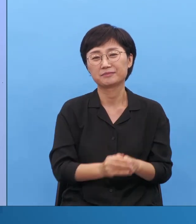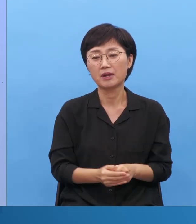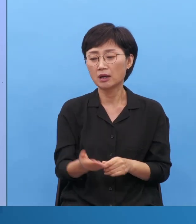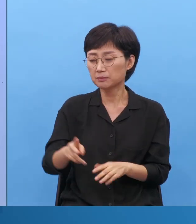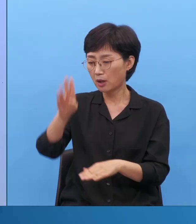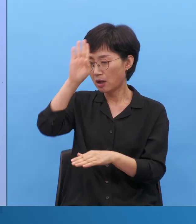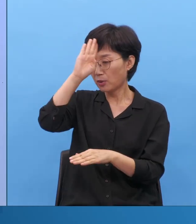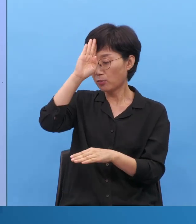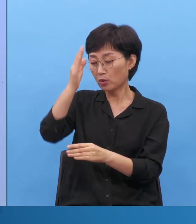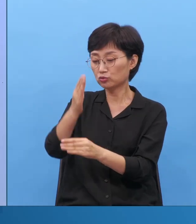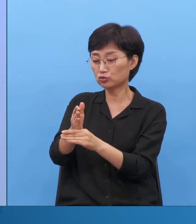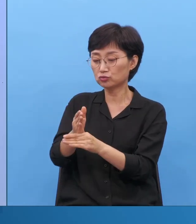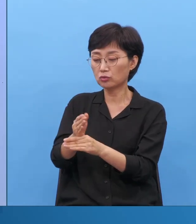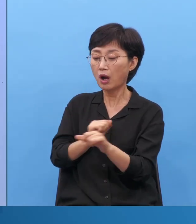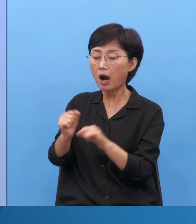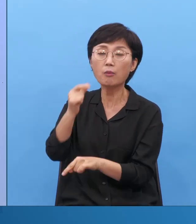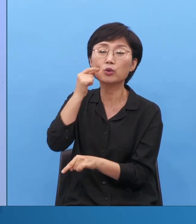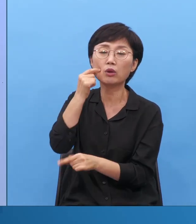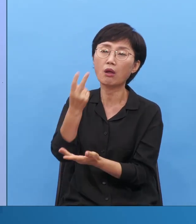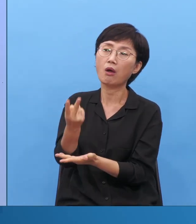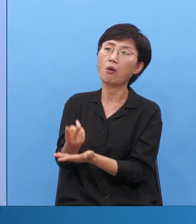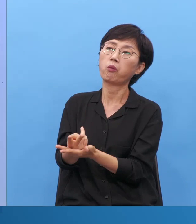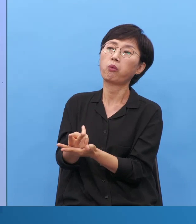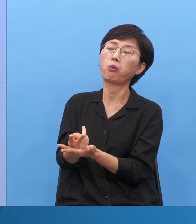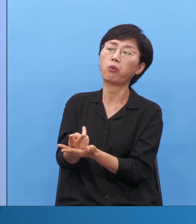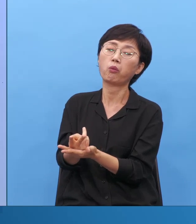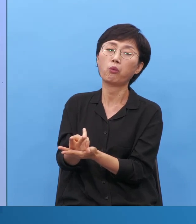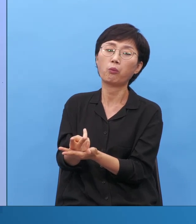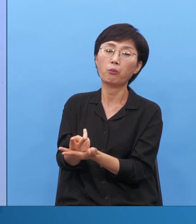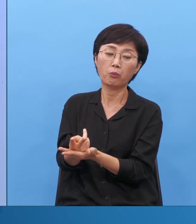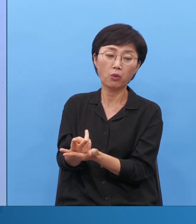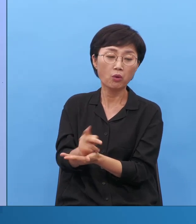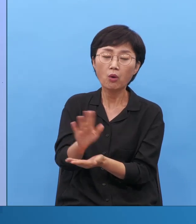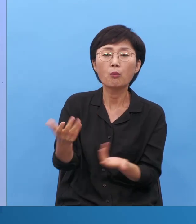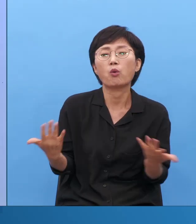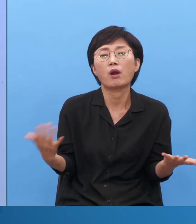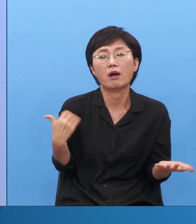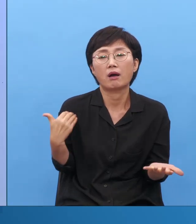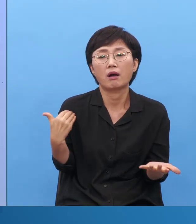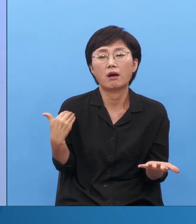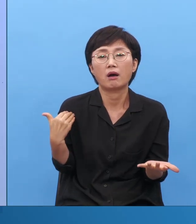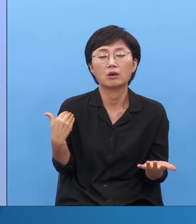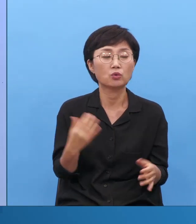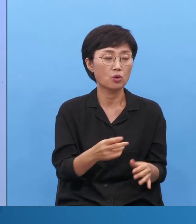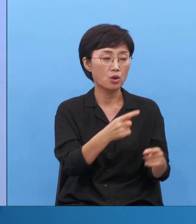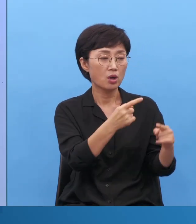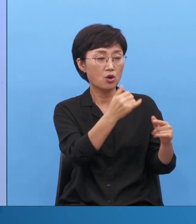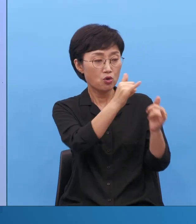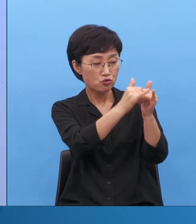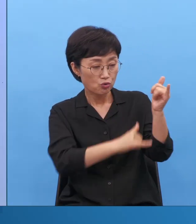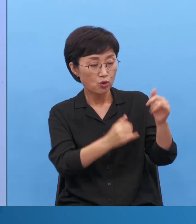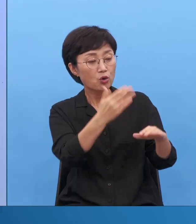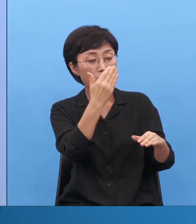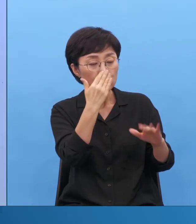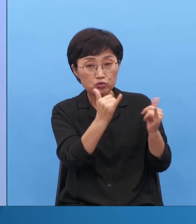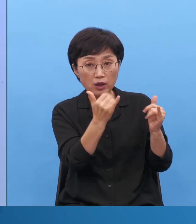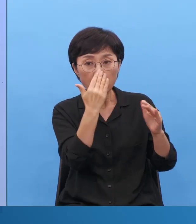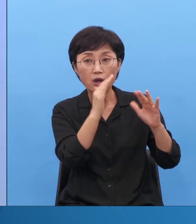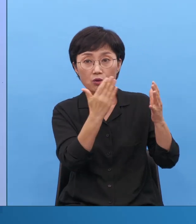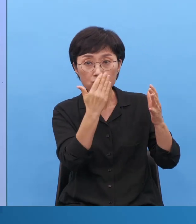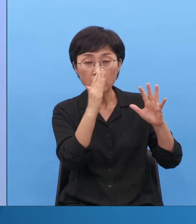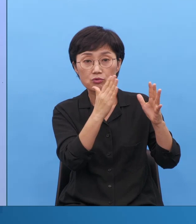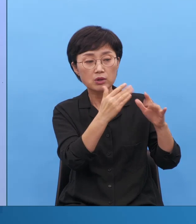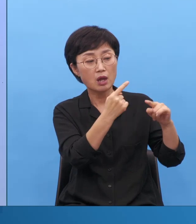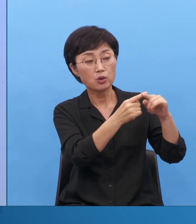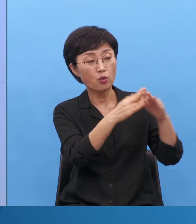있습니다. 어마어마합니다. 이스라엘 사람들이. 그거 아무 소용없어요. To the Israelites, there is a 164-page rules for the day of the Sabbath, but